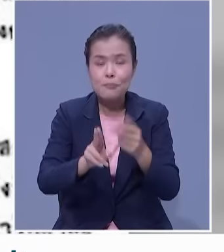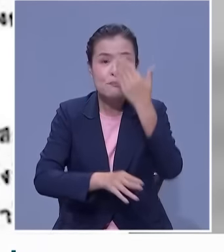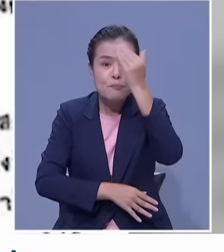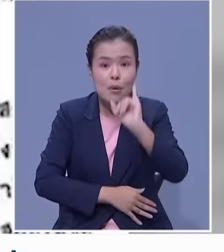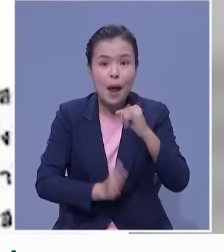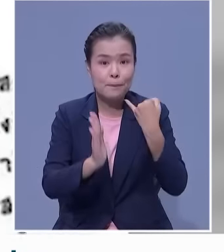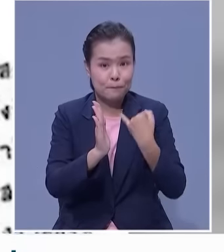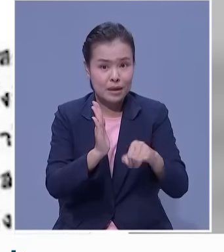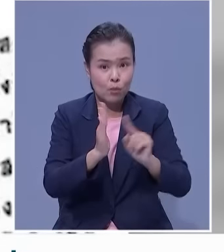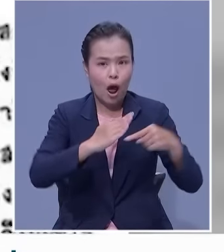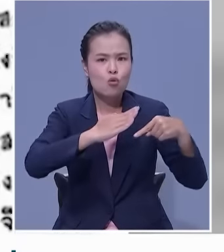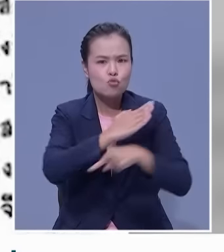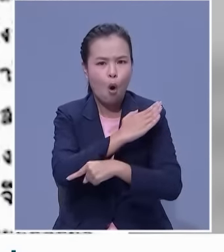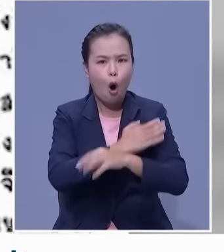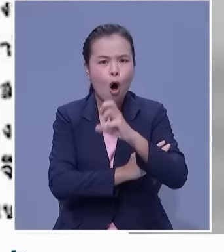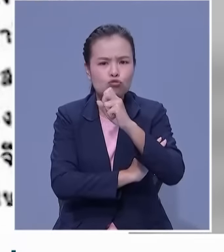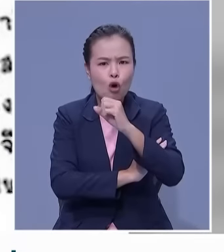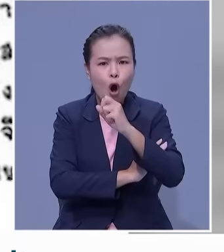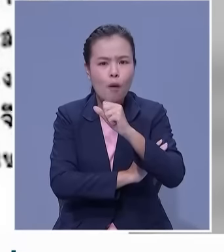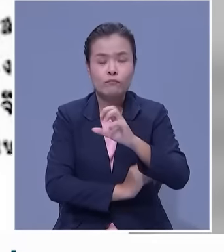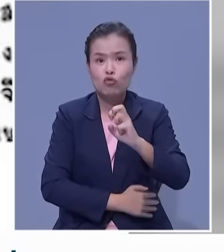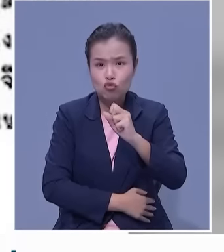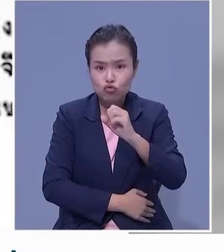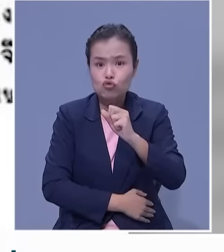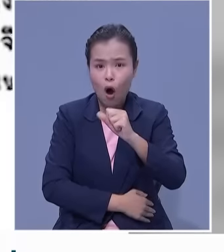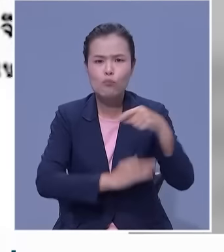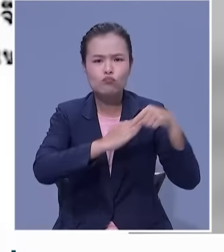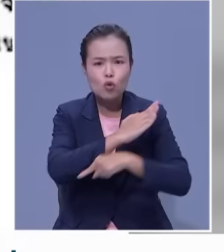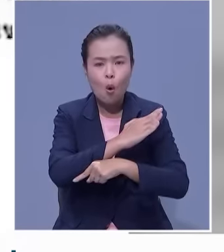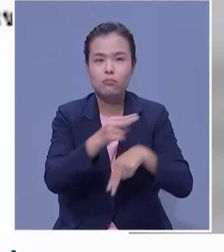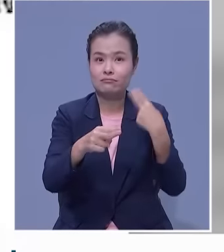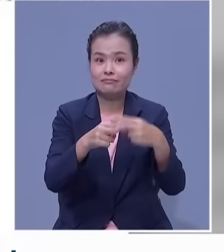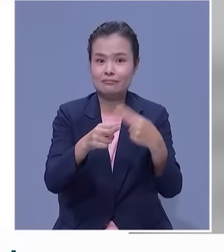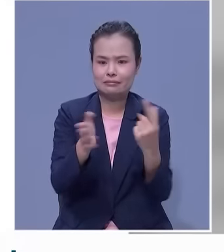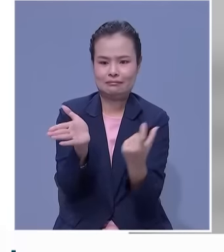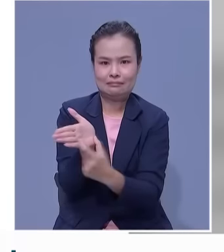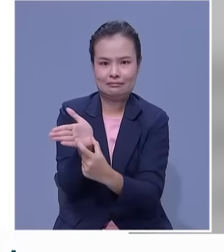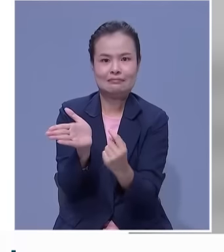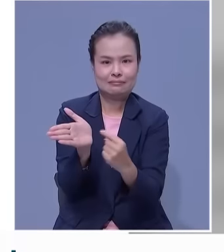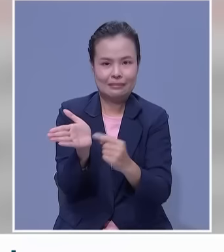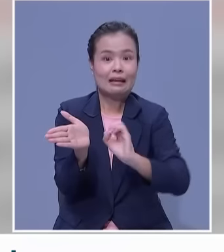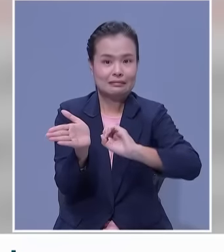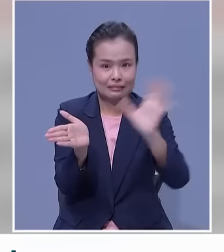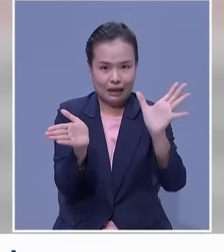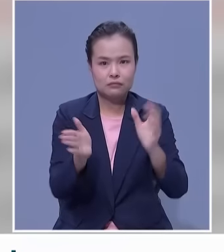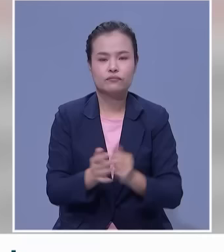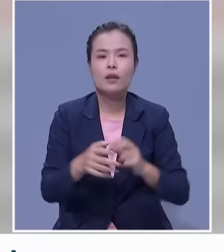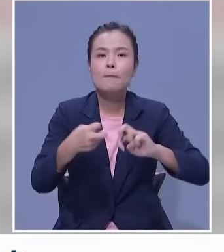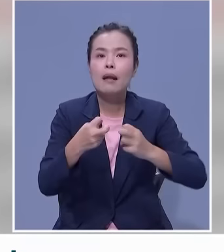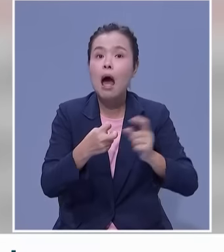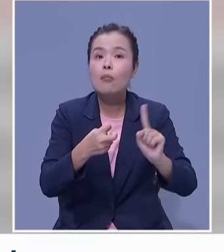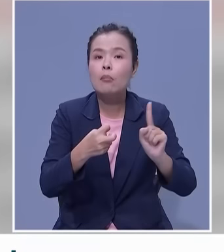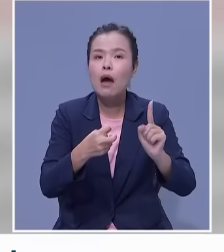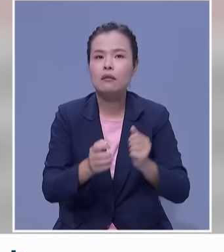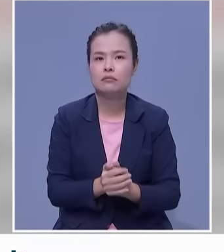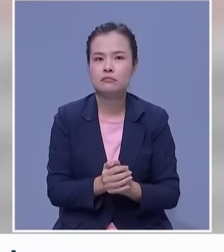จากมีการททุจริตการสอบคือจริงๆรายละเอียดเนี่ยมันมีชื่อระบุชัดเจนเลยนะแล้วก็บอกว่ามีปัญหาเรื่องของการ